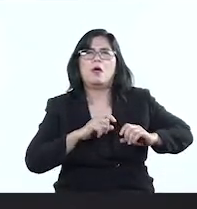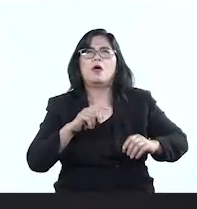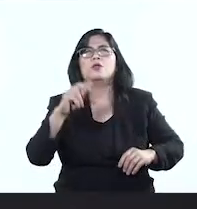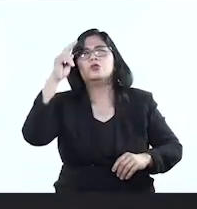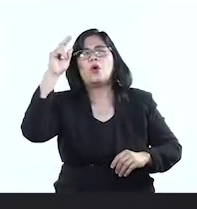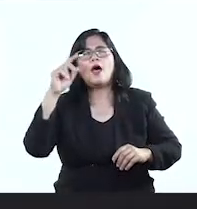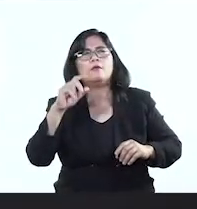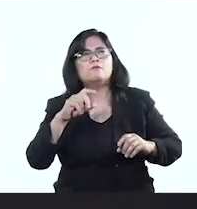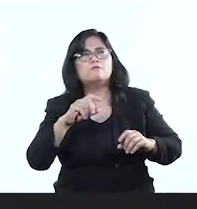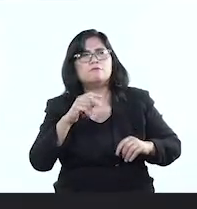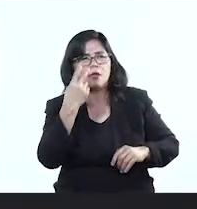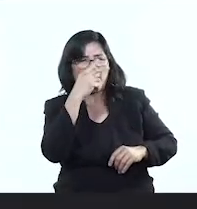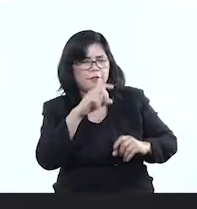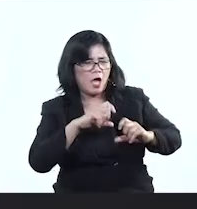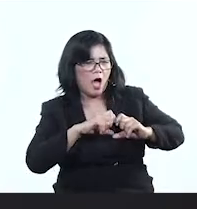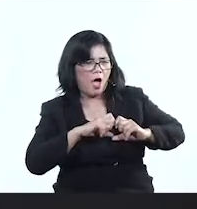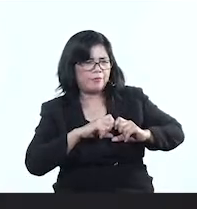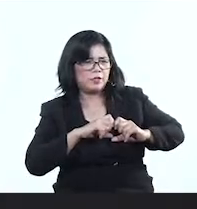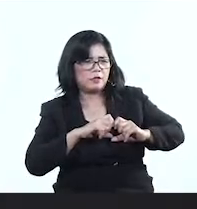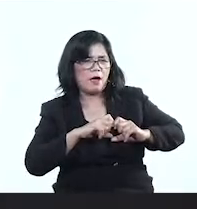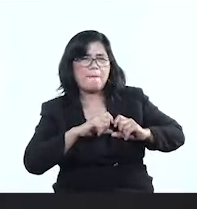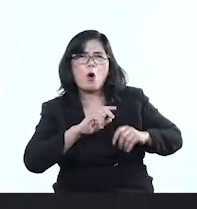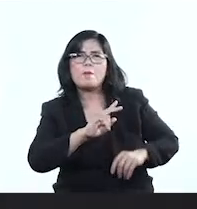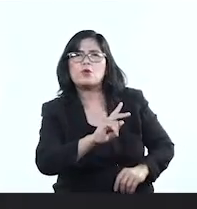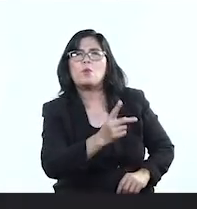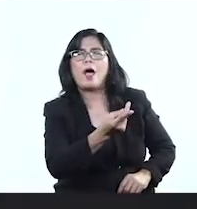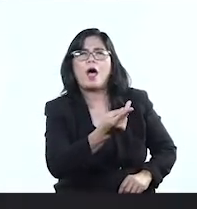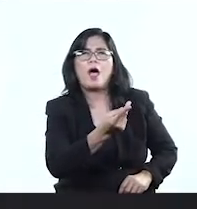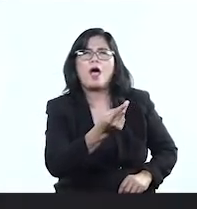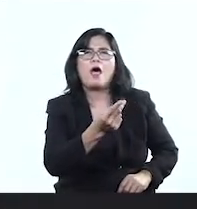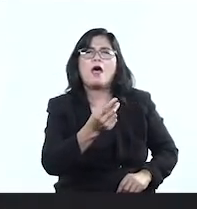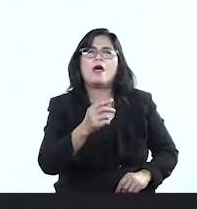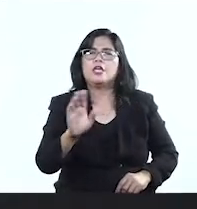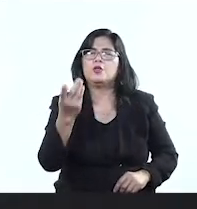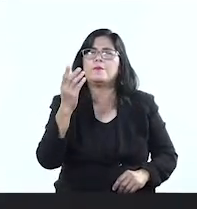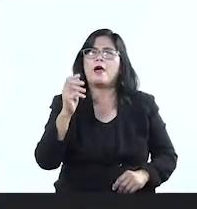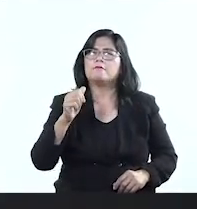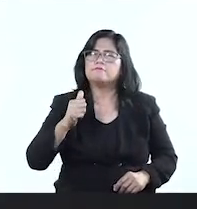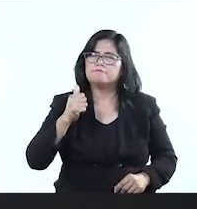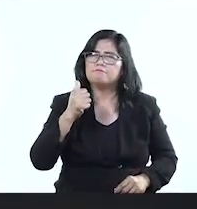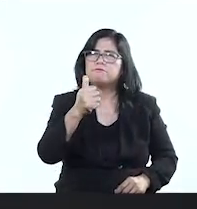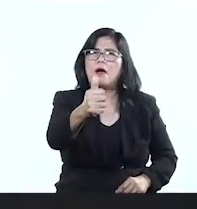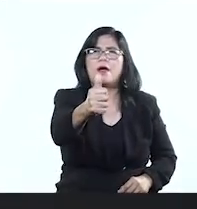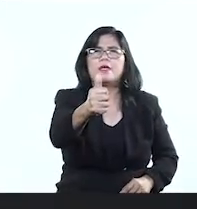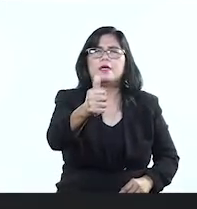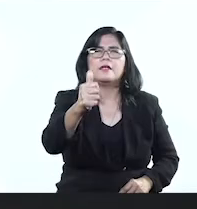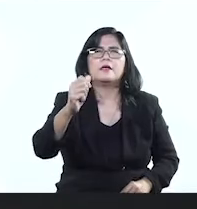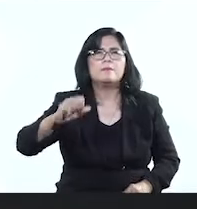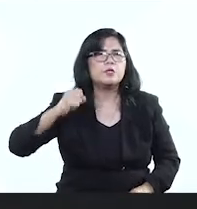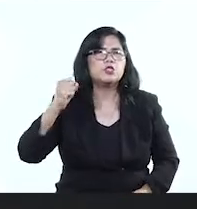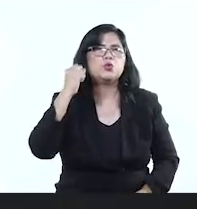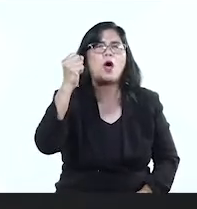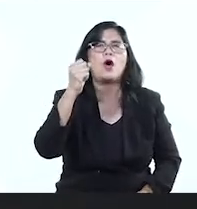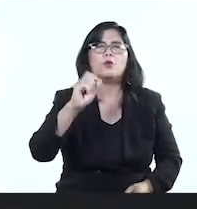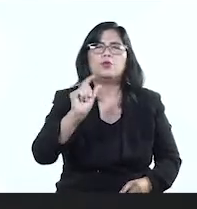hidup kita mau menuju keadaan yang lebih baik dan senantiasa kita berjuang untuk berkenan kepada Tuhan menjadi berkat bagi banyak